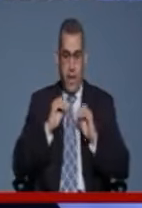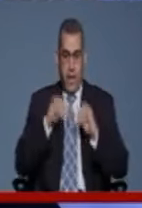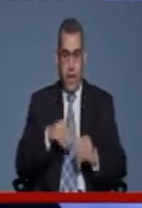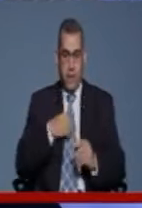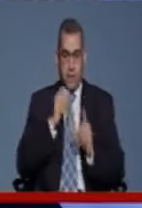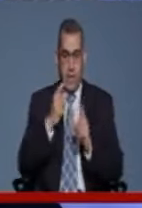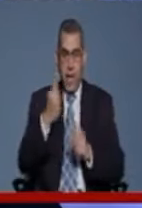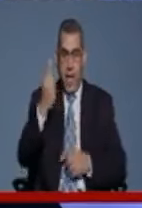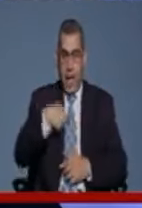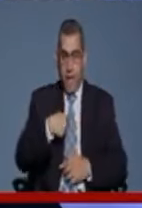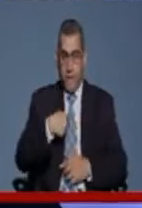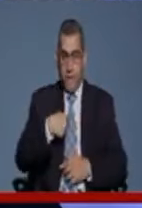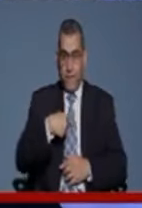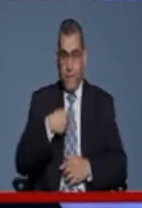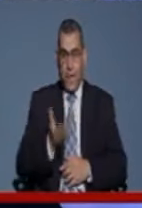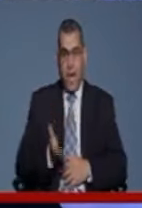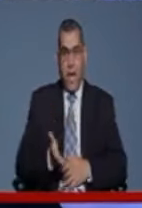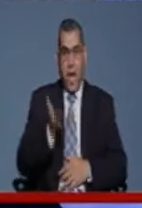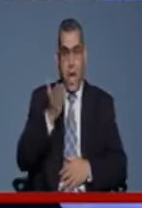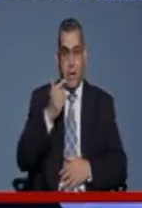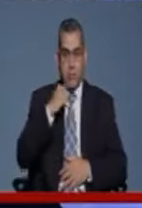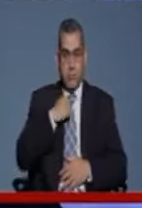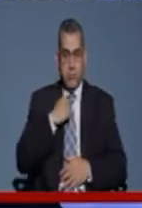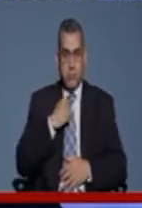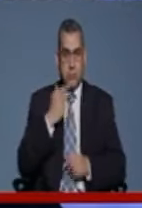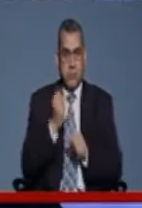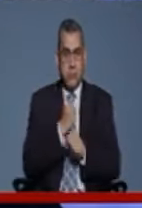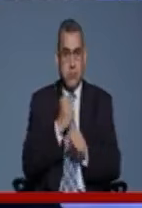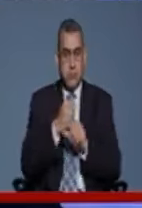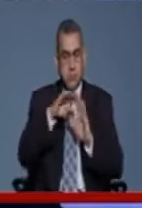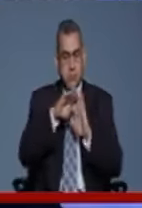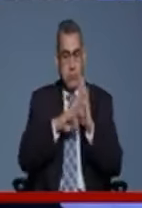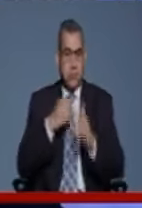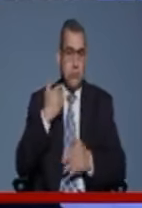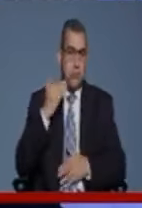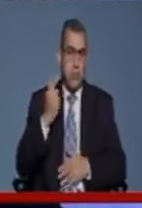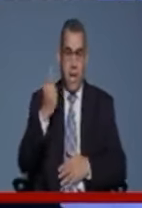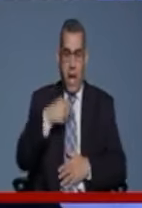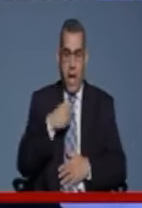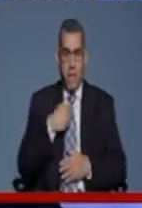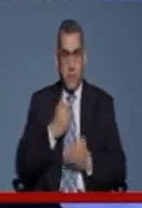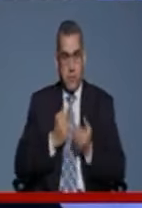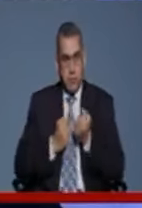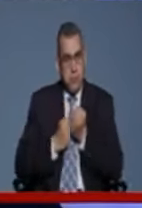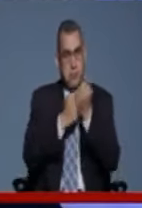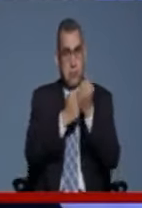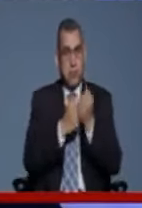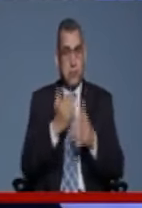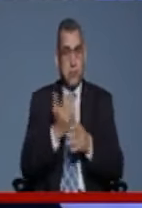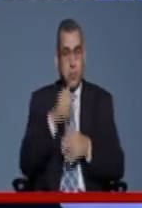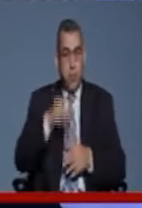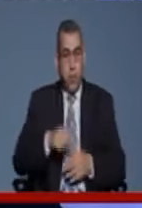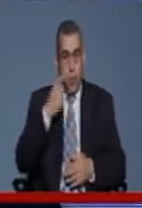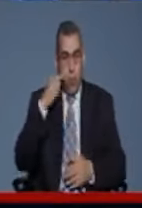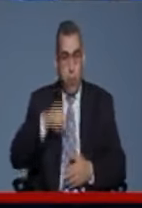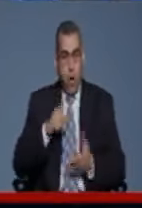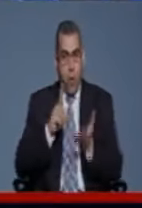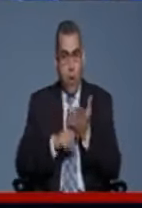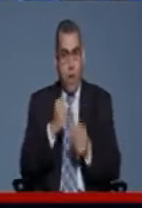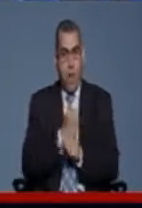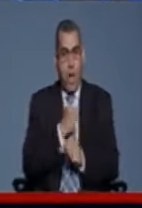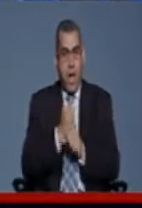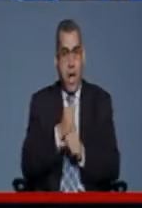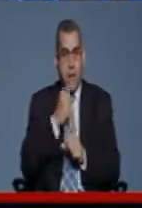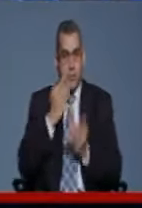التكليف، يكون ذلك لنا في وزارة الداخلية دافعاً لبلوغ واقع الأداء مدارج